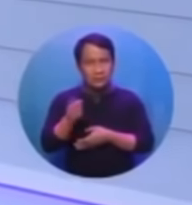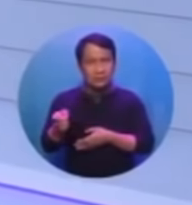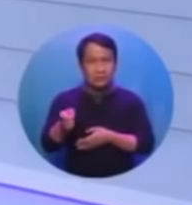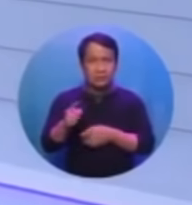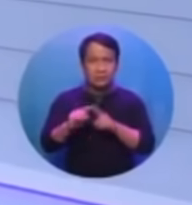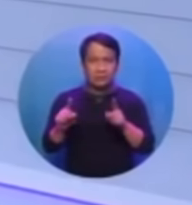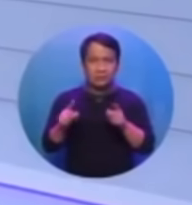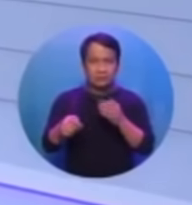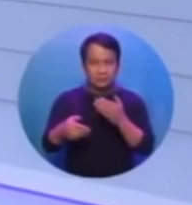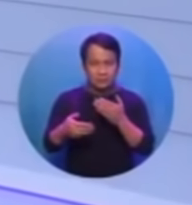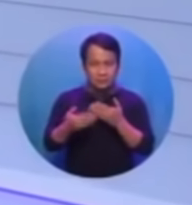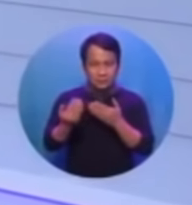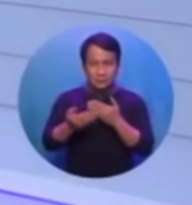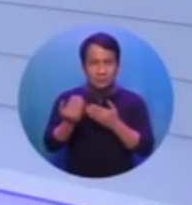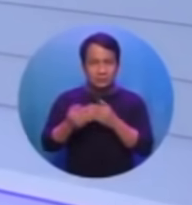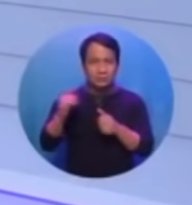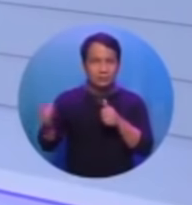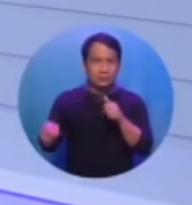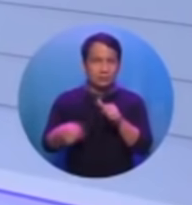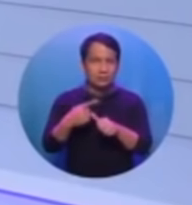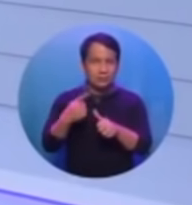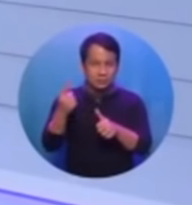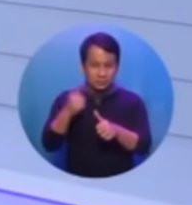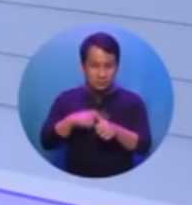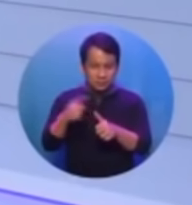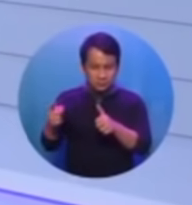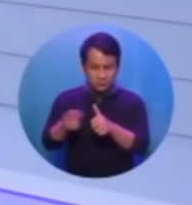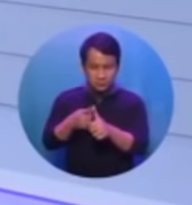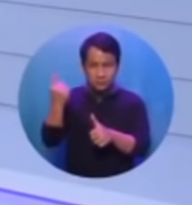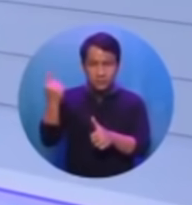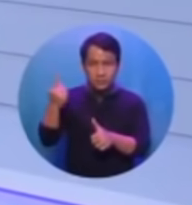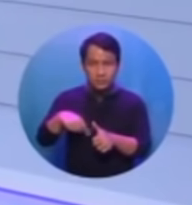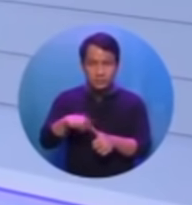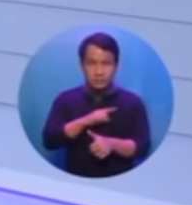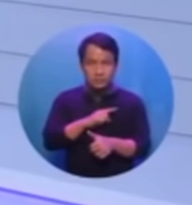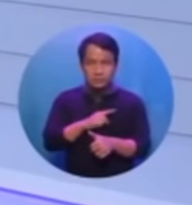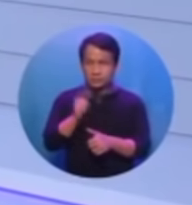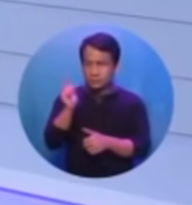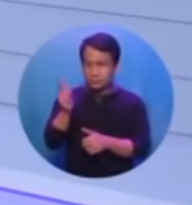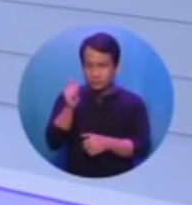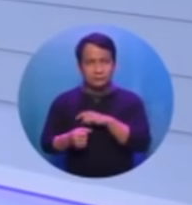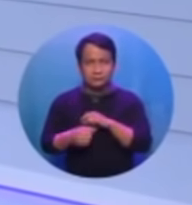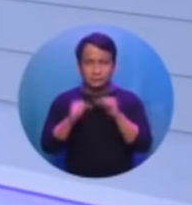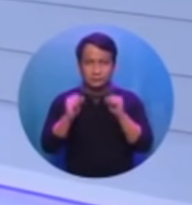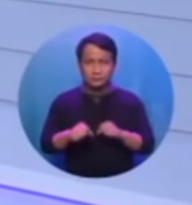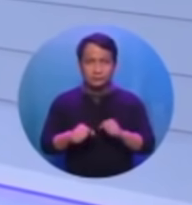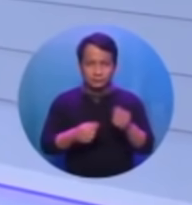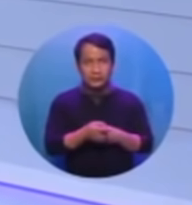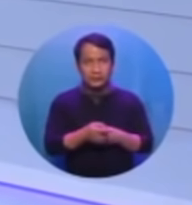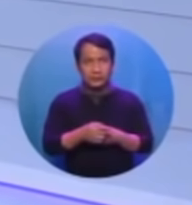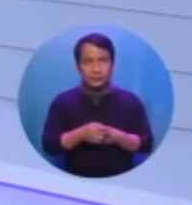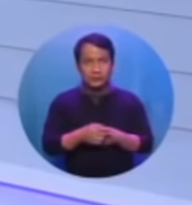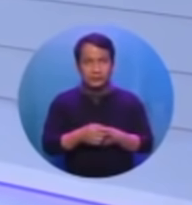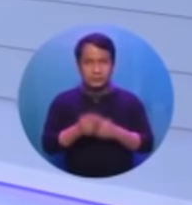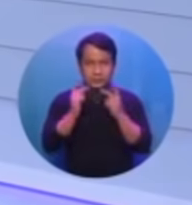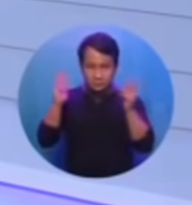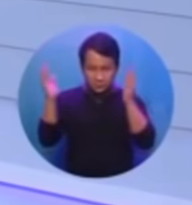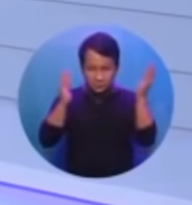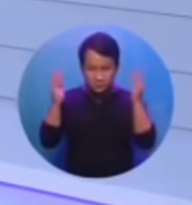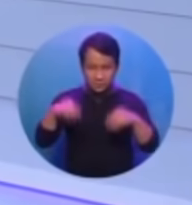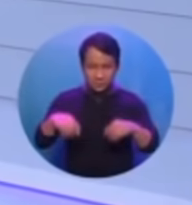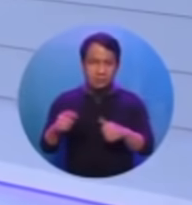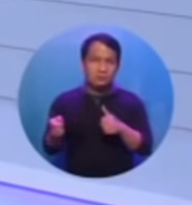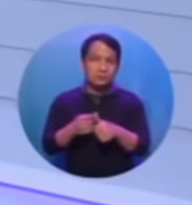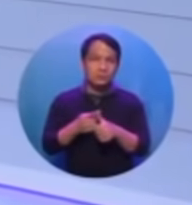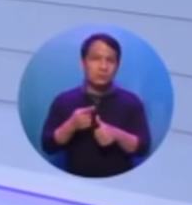po basta-basta itong kasong ito. This is the first time ever na ako po sa more than 20 years ko po dito sa public service.